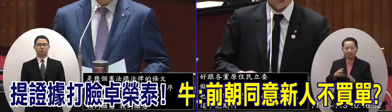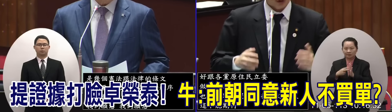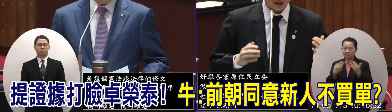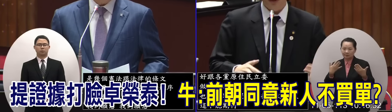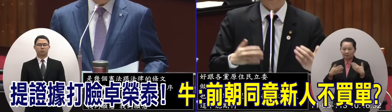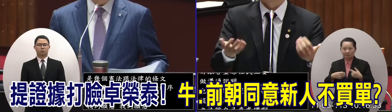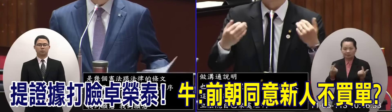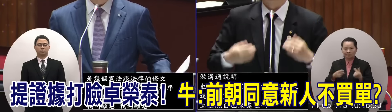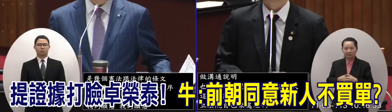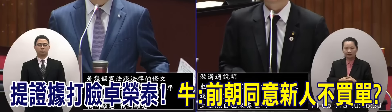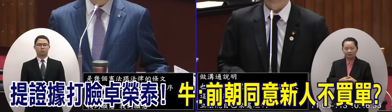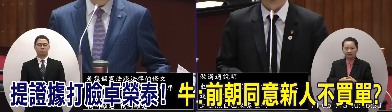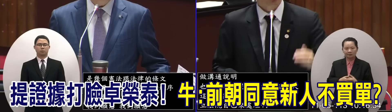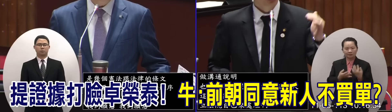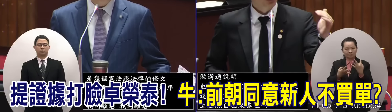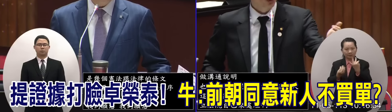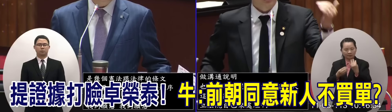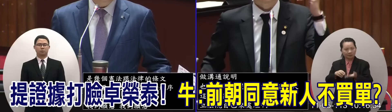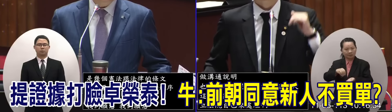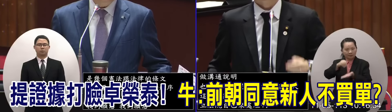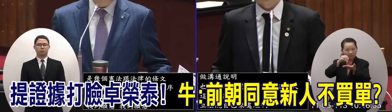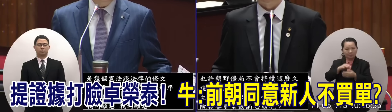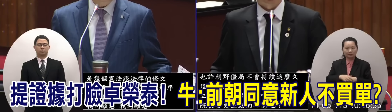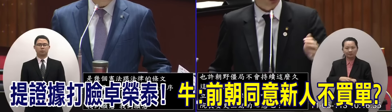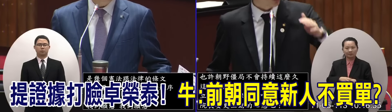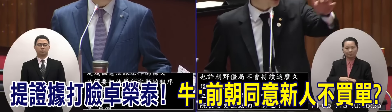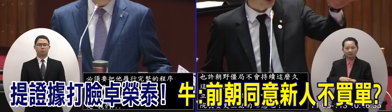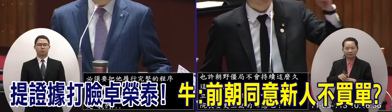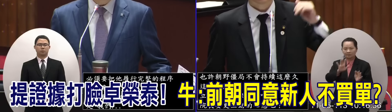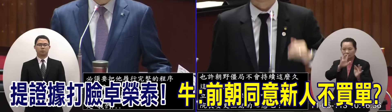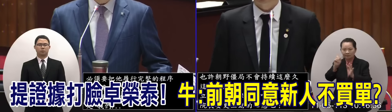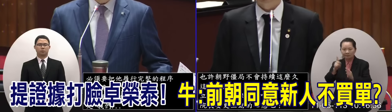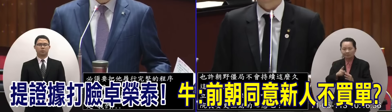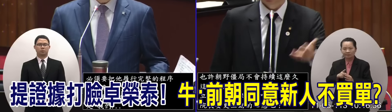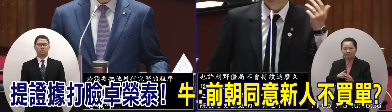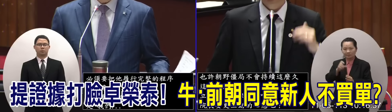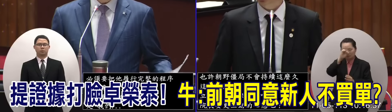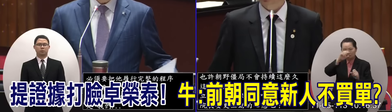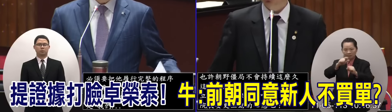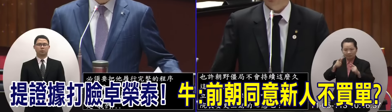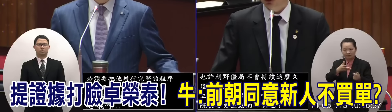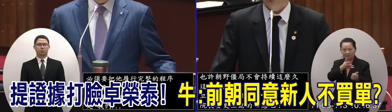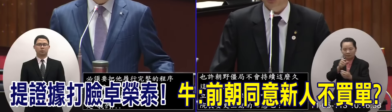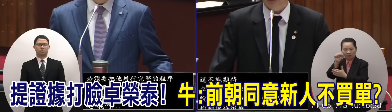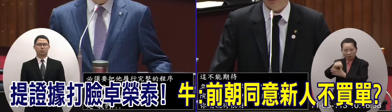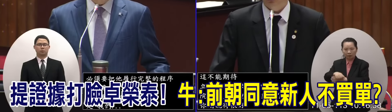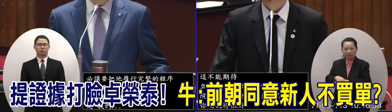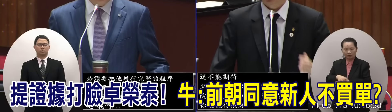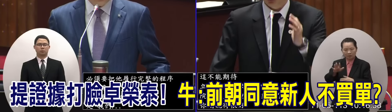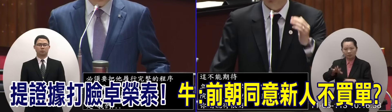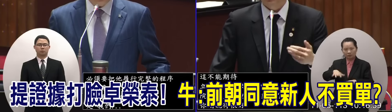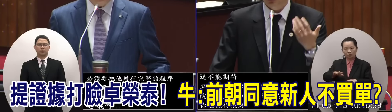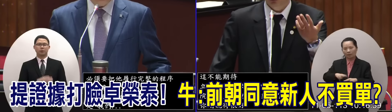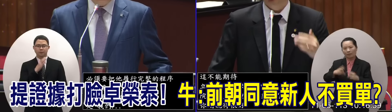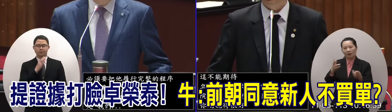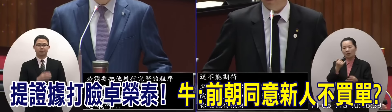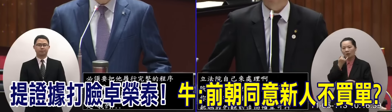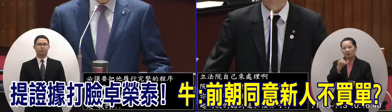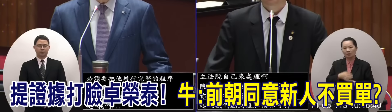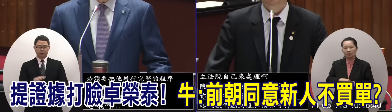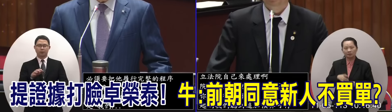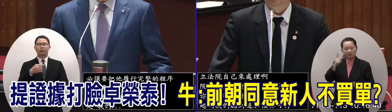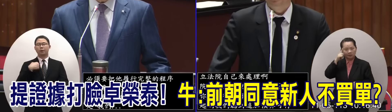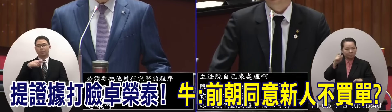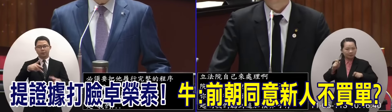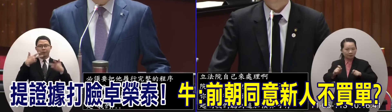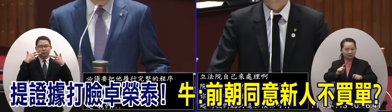案？比如说什么时候要来具体的提出，经过什么样的一个情况取得三党的共识，这个预算的僵局也许就解开了。 是， 那请问院长有没有具体的方案？ 我们除了